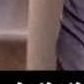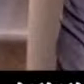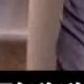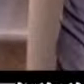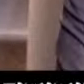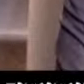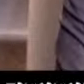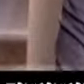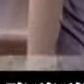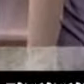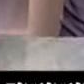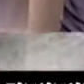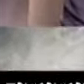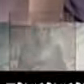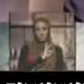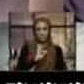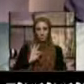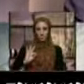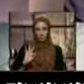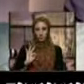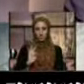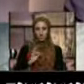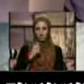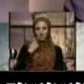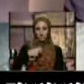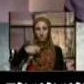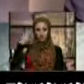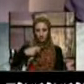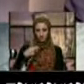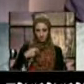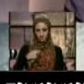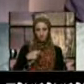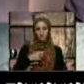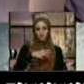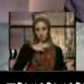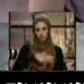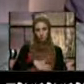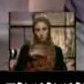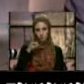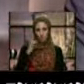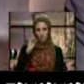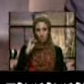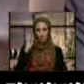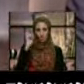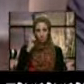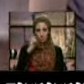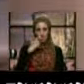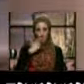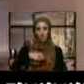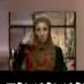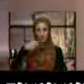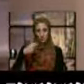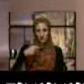بسم الله الرحمن الرحيم. أهلا بحضراتكم في هذا اللقاء اليومي مع فضيلة العالم الجليل الدكتور عمر عبد الكافي وأهل الحكمة. أهلا وسهلا